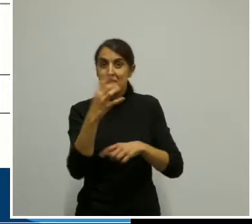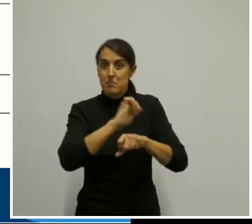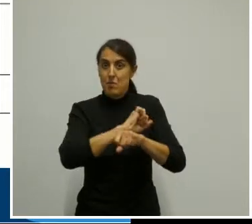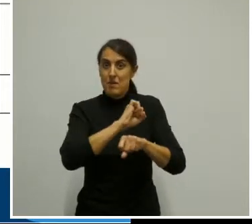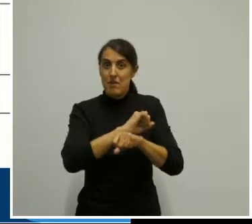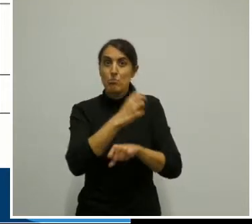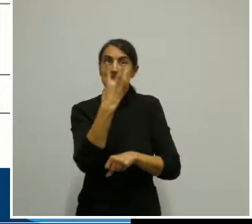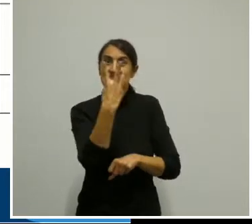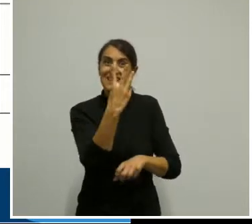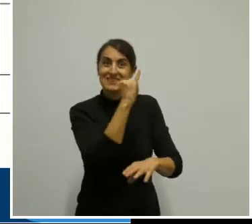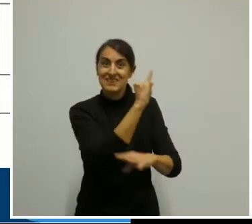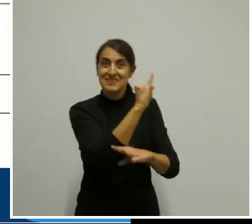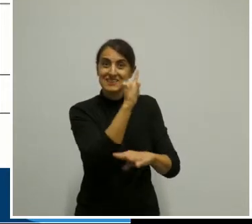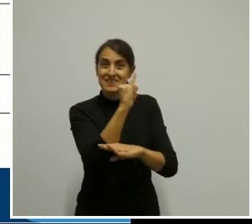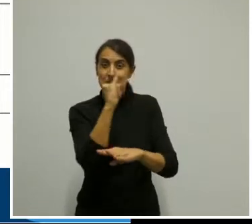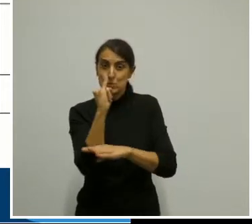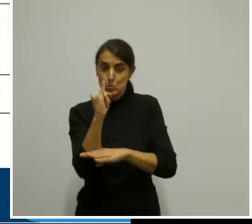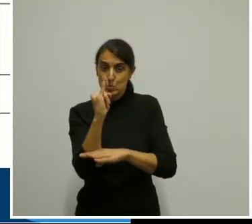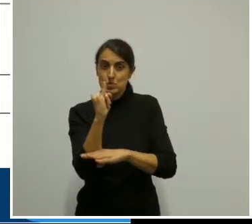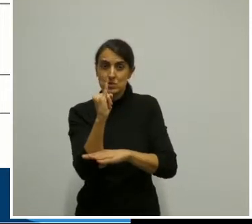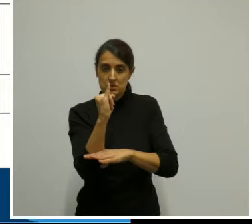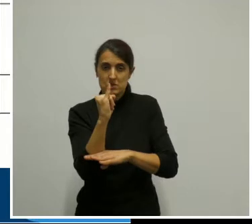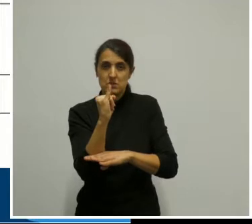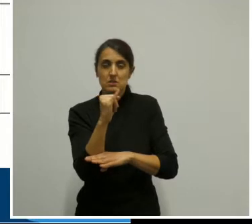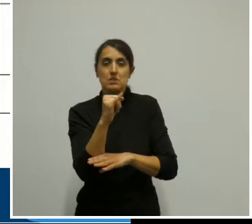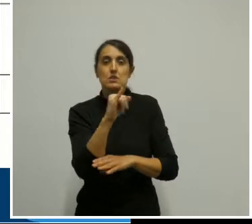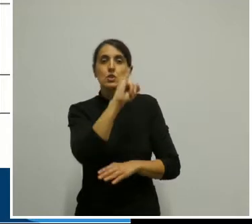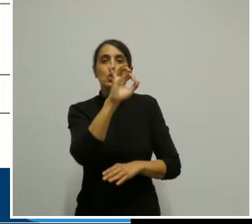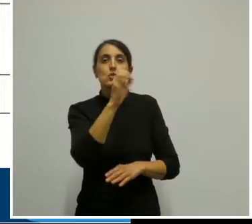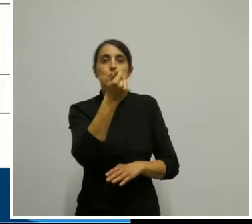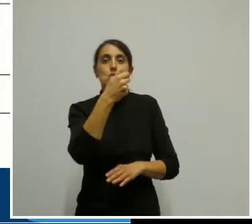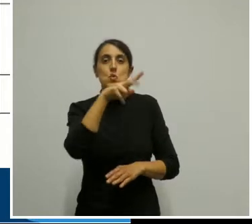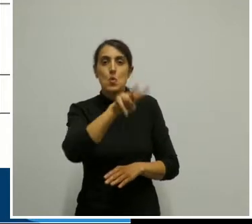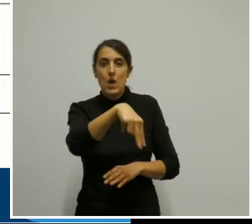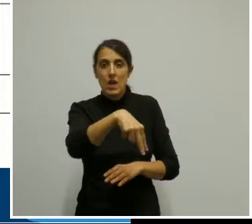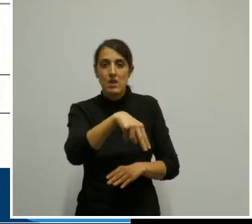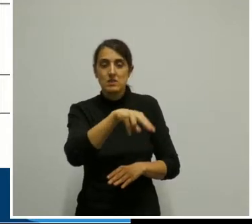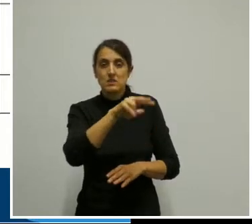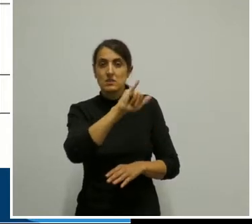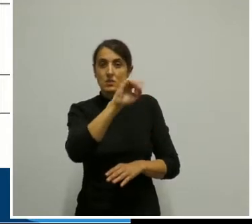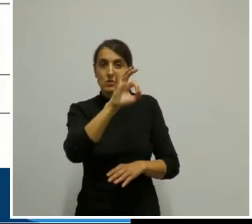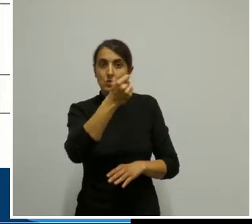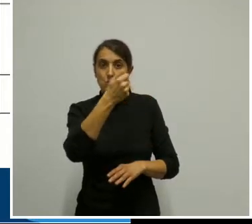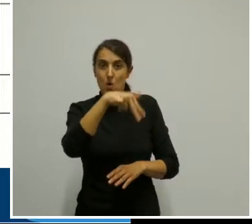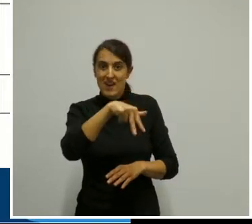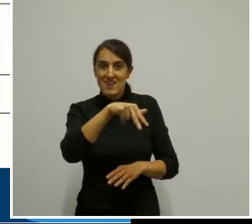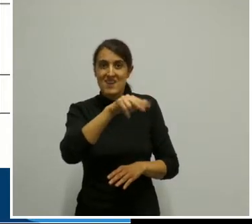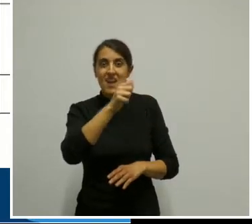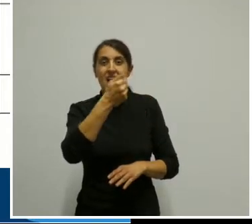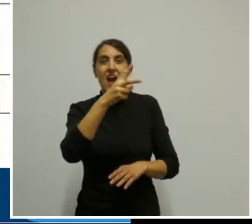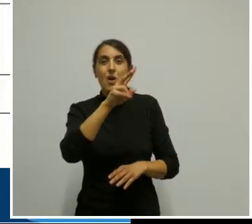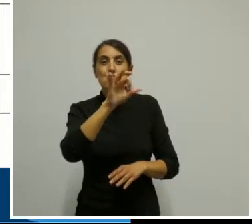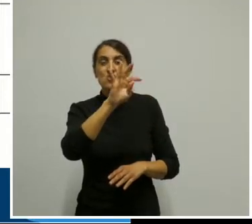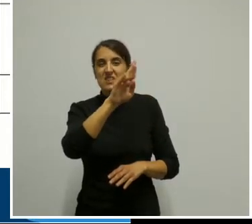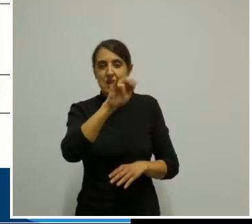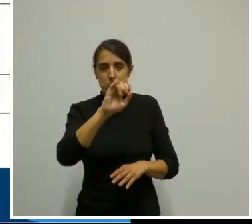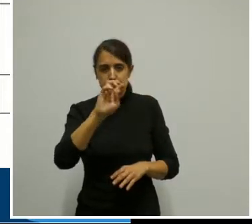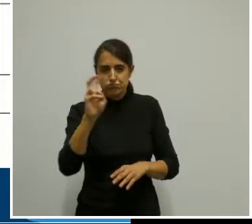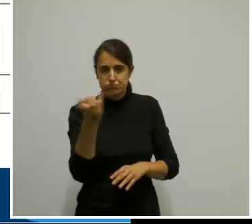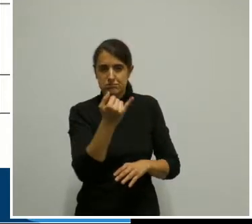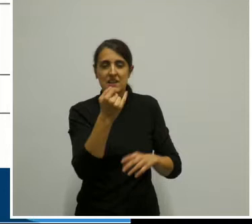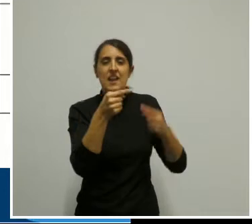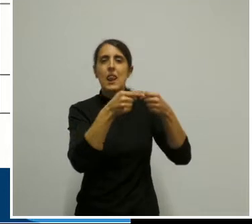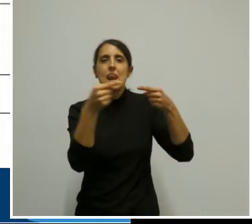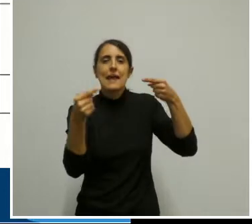són perquè us... La idea és Joan d'Àustria, Infanta Isabel d'Aragó i Bernat Metge, aquí estem en negatiu, en